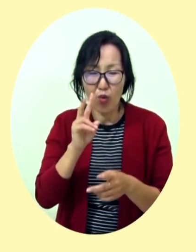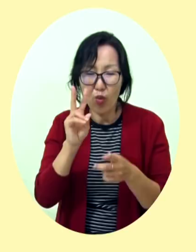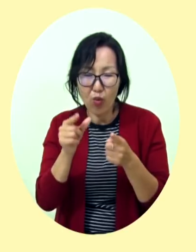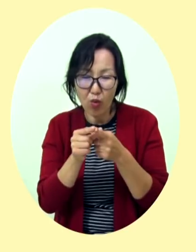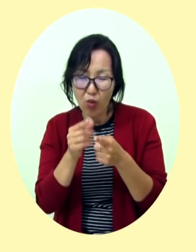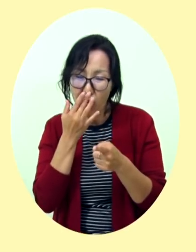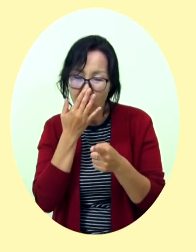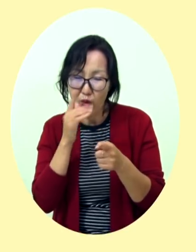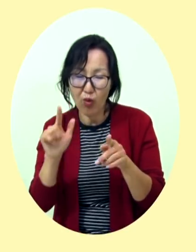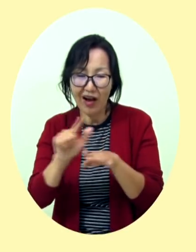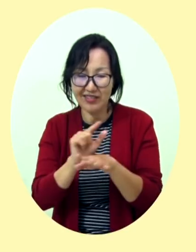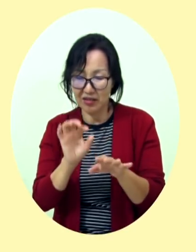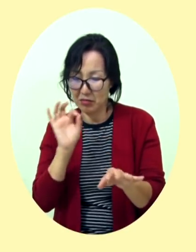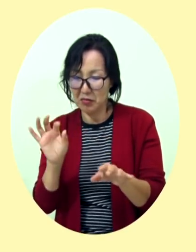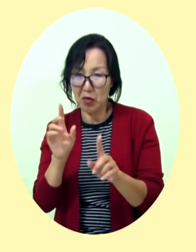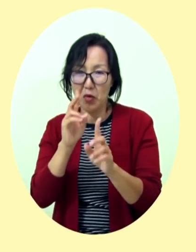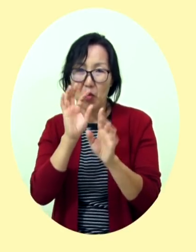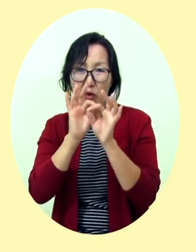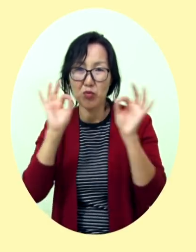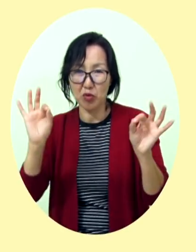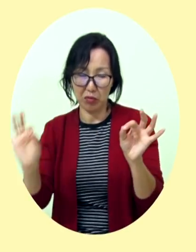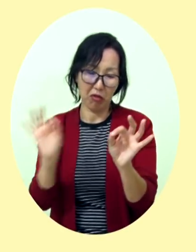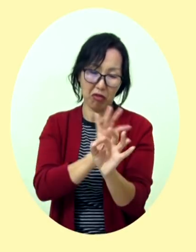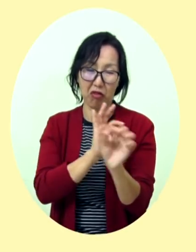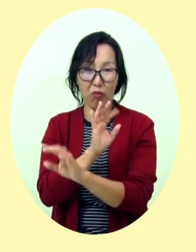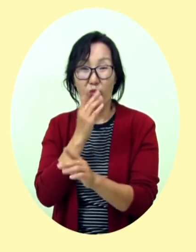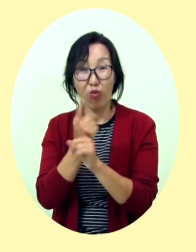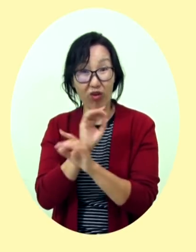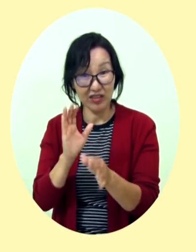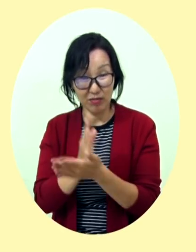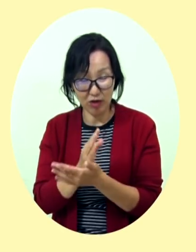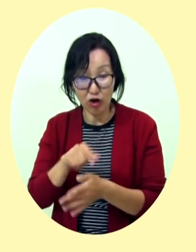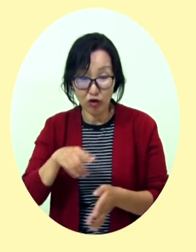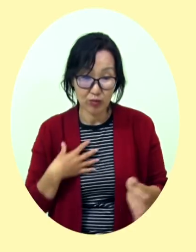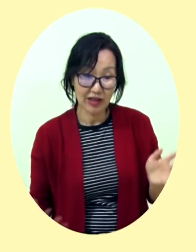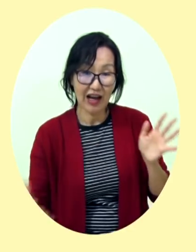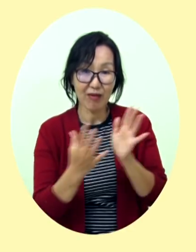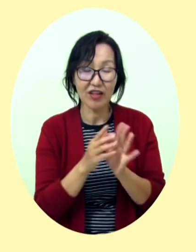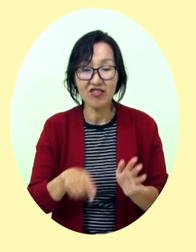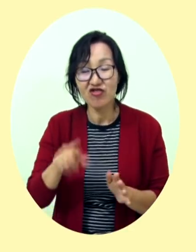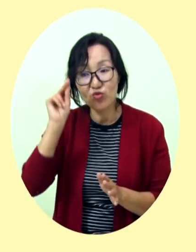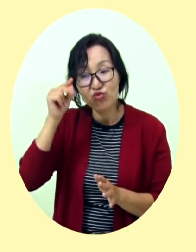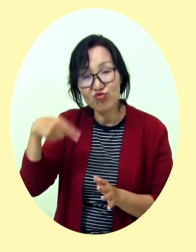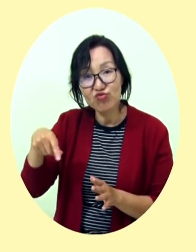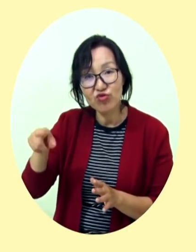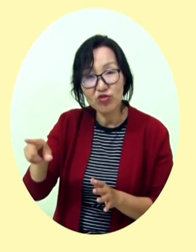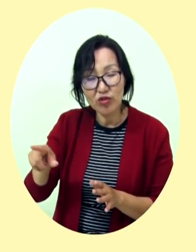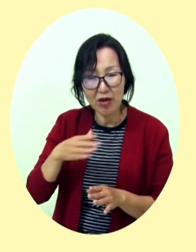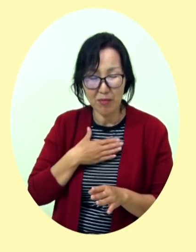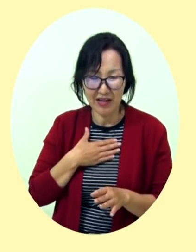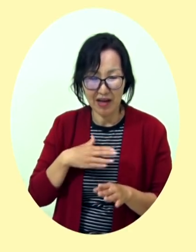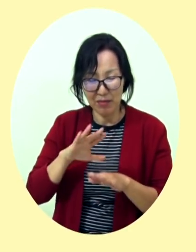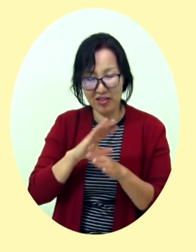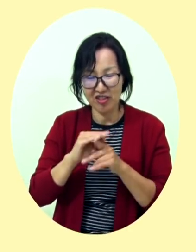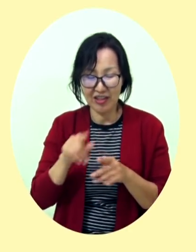буруу газар байрлах бас алдаа гаргадаг байх нэ. Одоо тэгвэл бүгдээрээ хамтдаа нэгэн сурагчийн манай байр